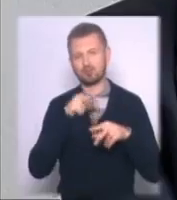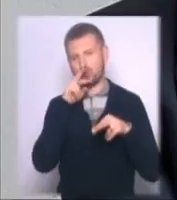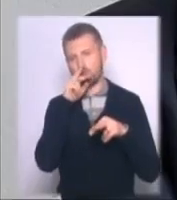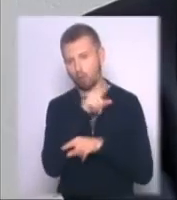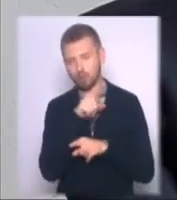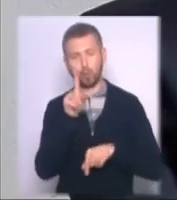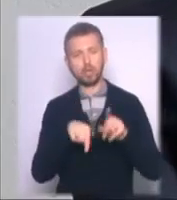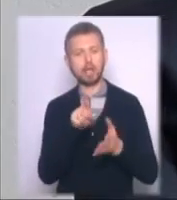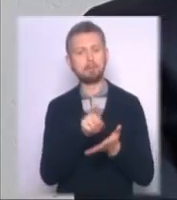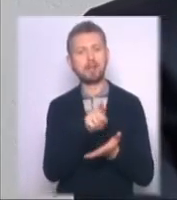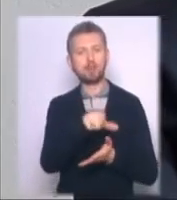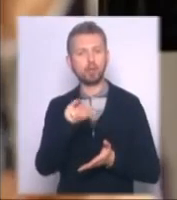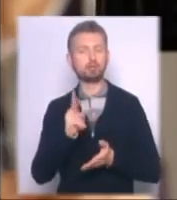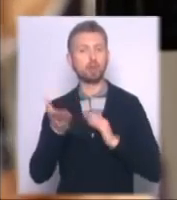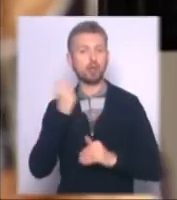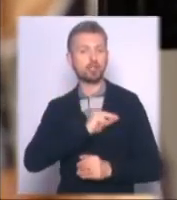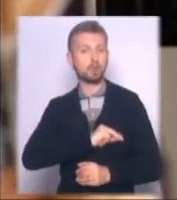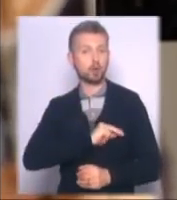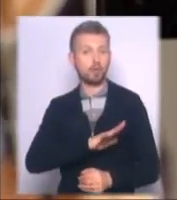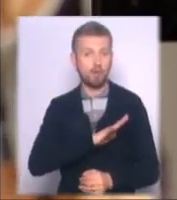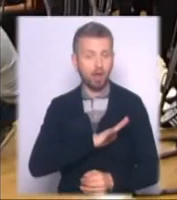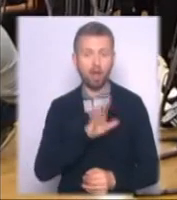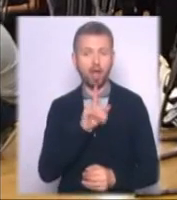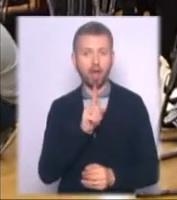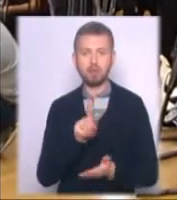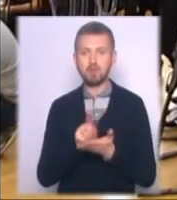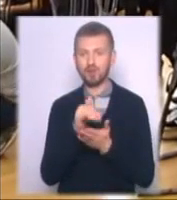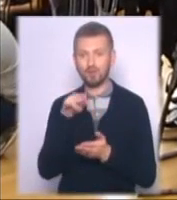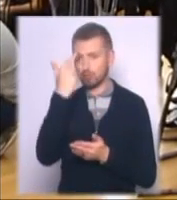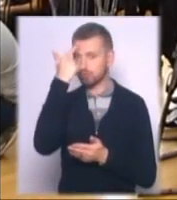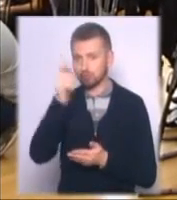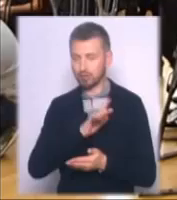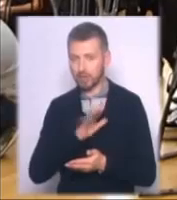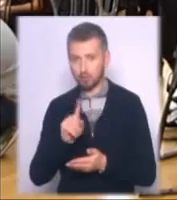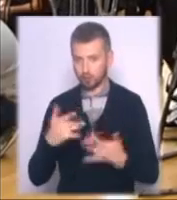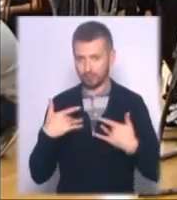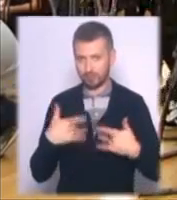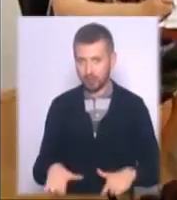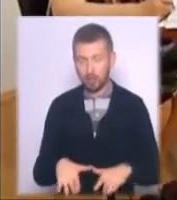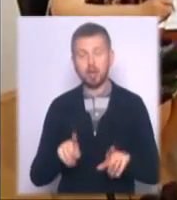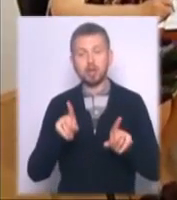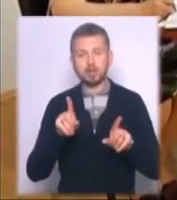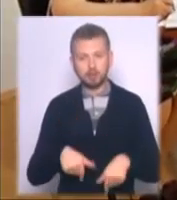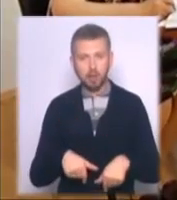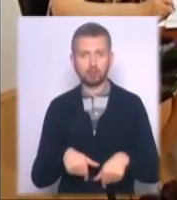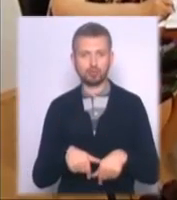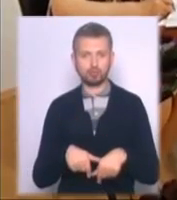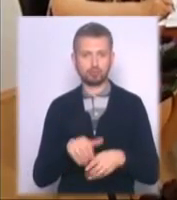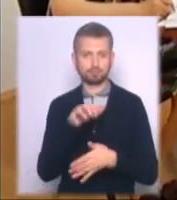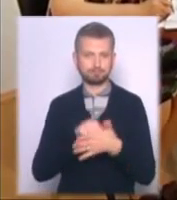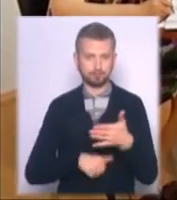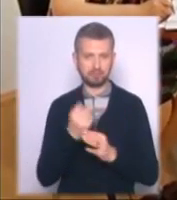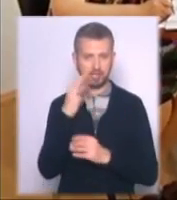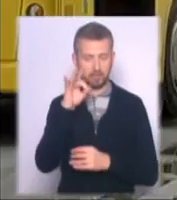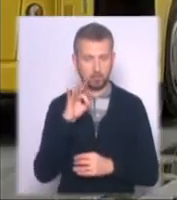деяким пенсіонерам, які раніше працювали, але вчасно не повідомили пенсійний фонд, що вже звільнилися, також обмежили виплати на